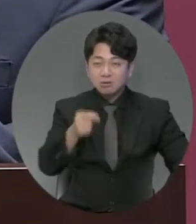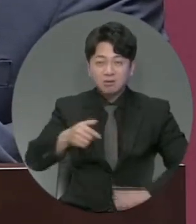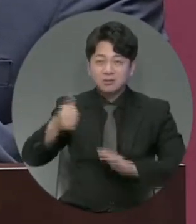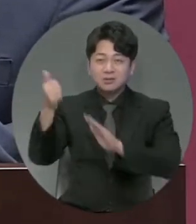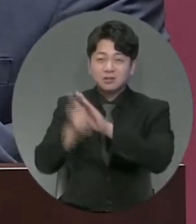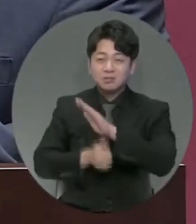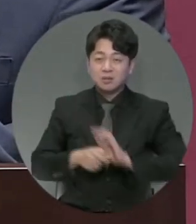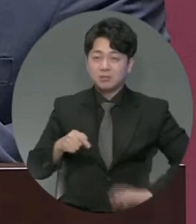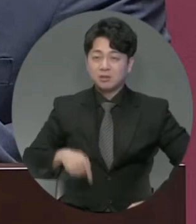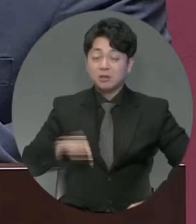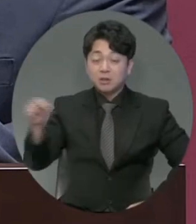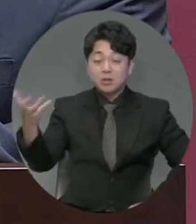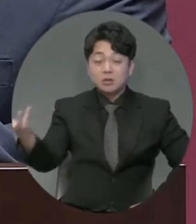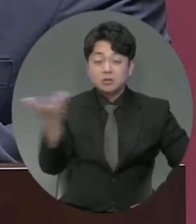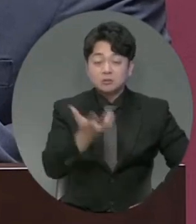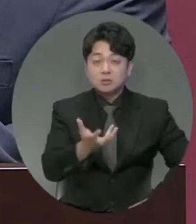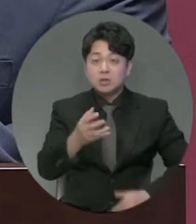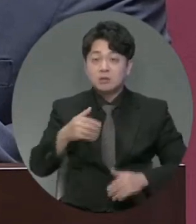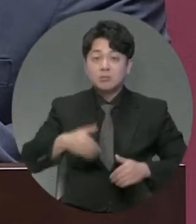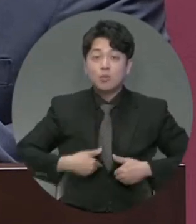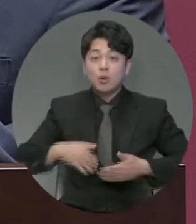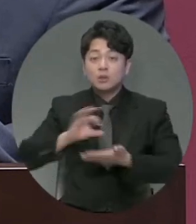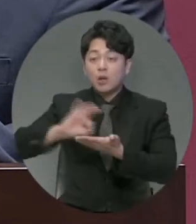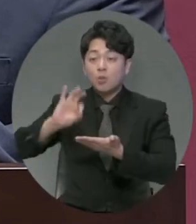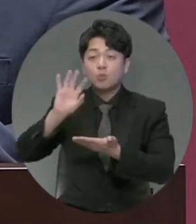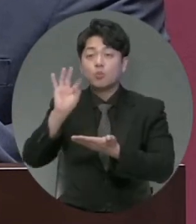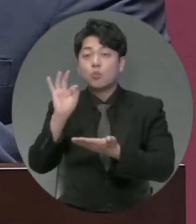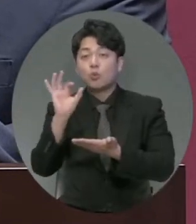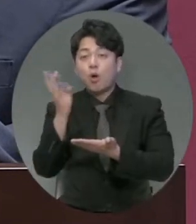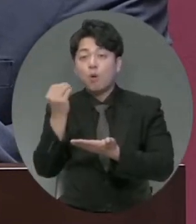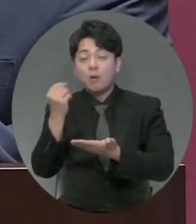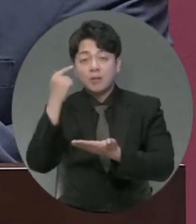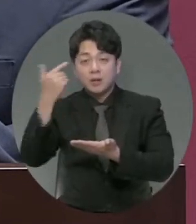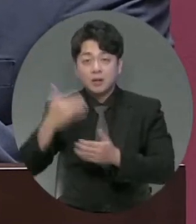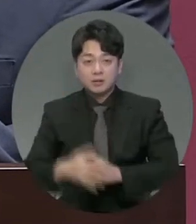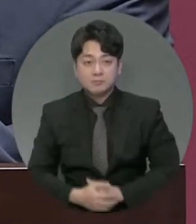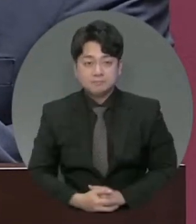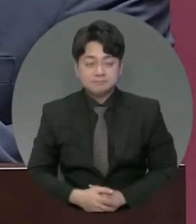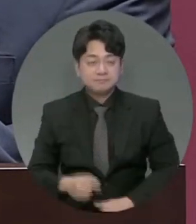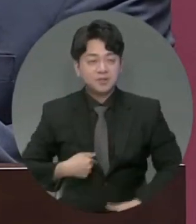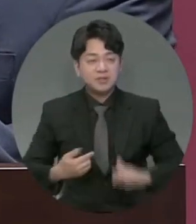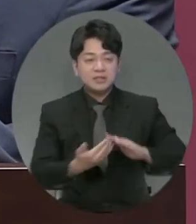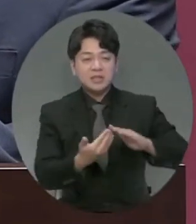들었습니까? 저는 예비비로 496억 원이 편성되어 있다고